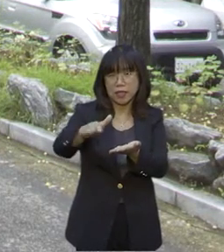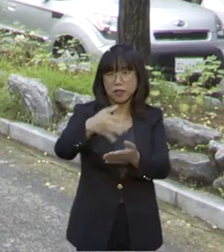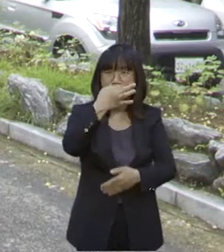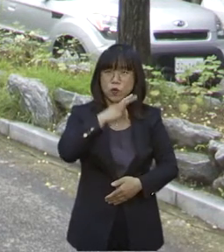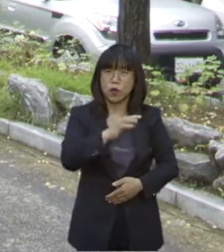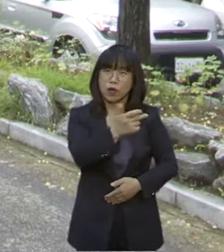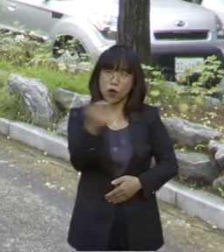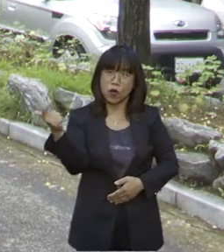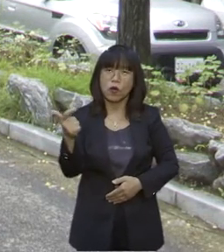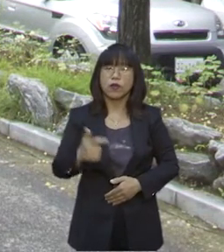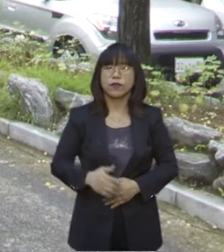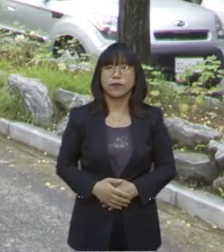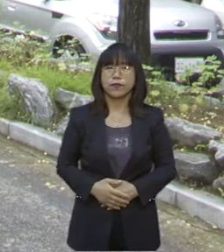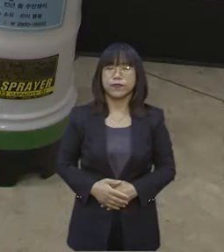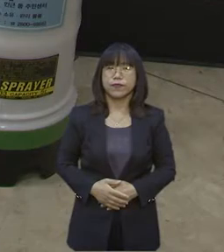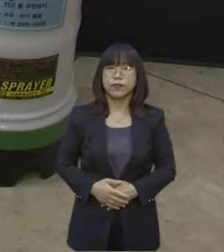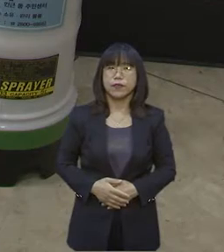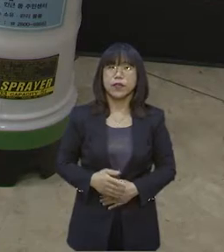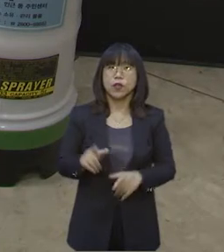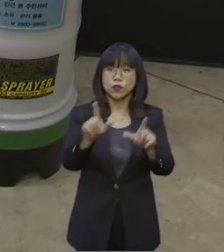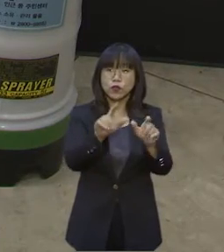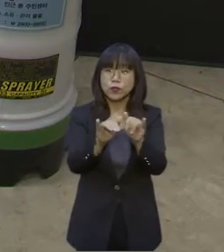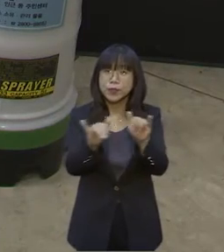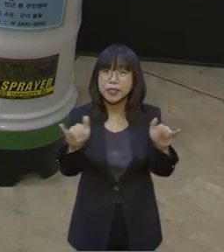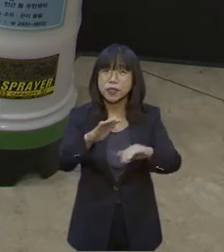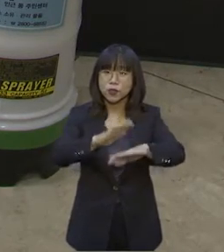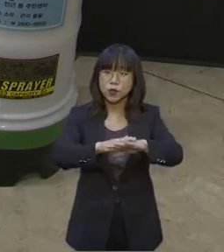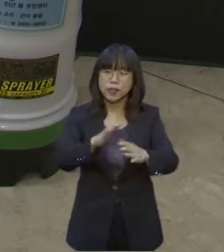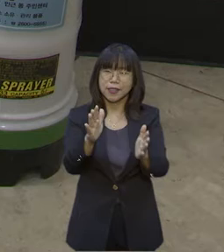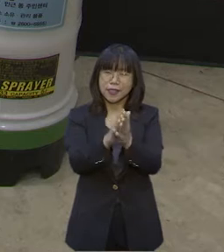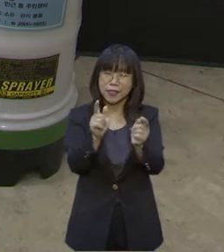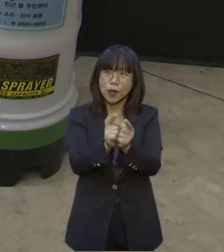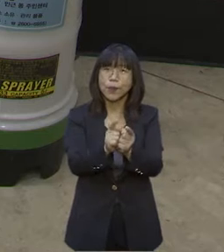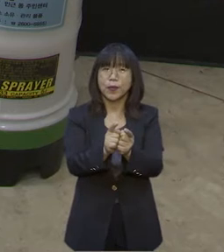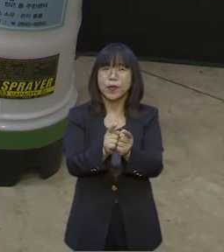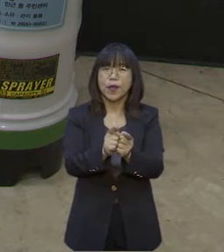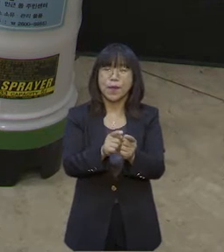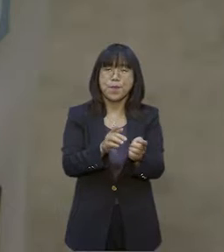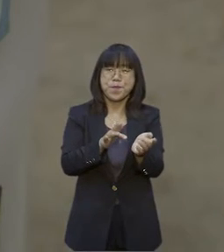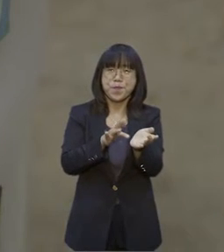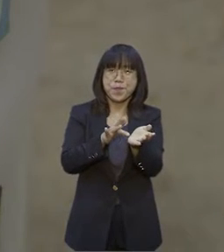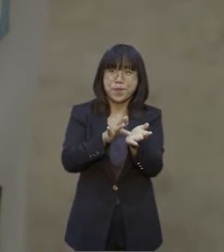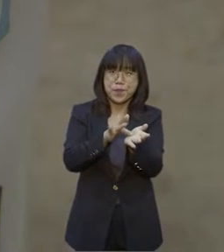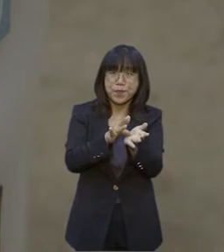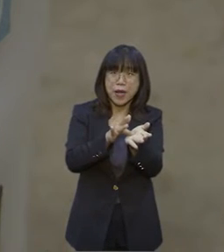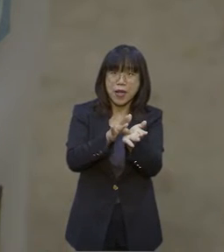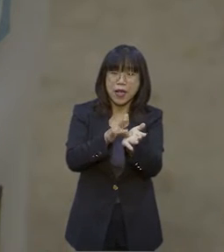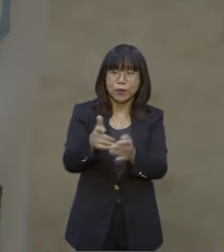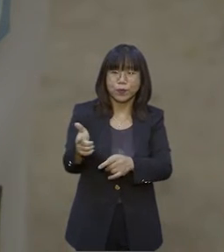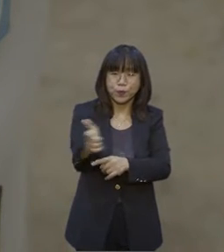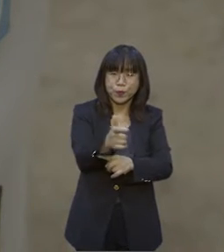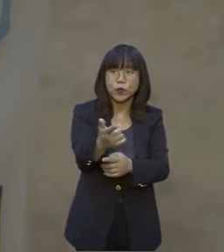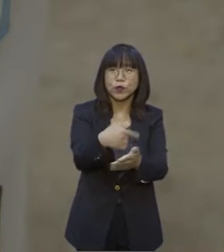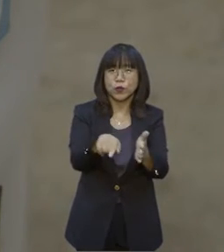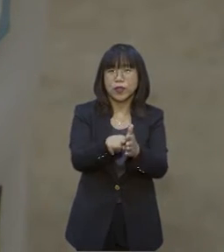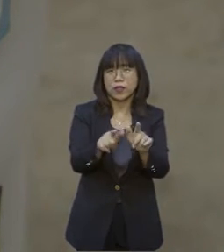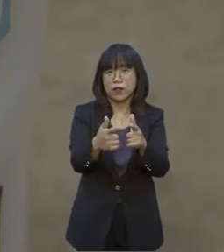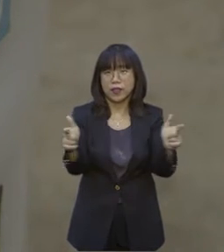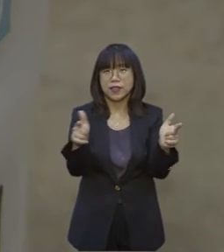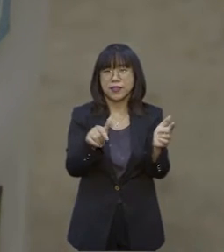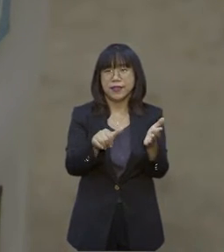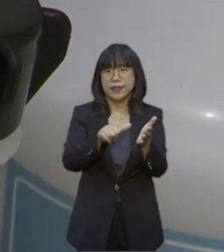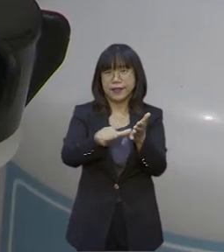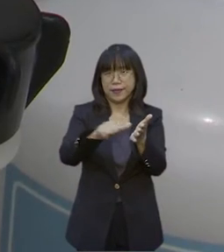높고 안전하다는 평가를 받고 있습니다. 또 주민 손으로 직접 방역을 할 수 있도록 방역 소독 장비 무료